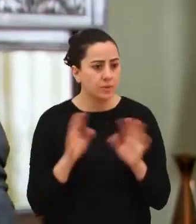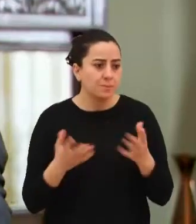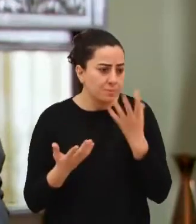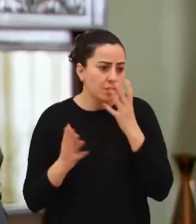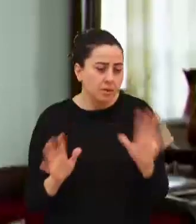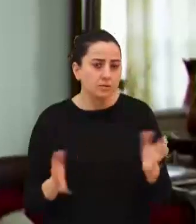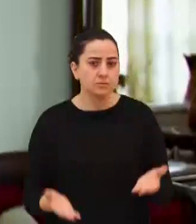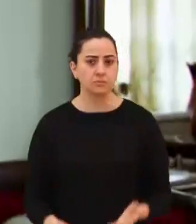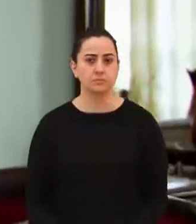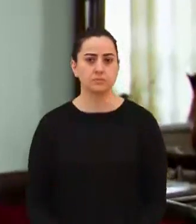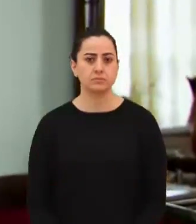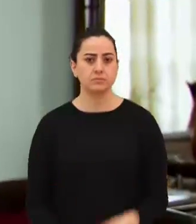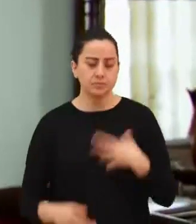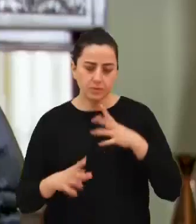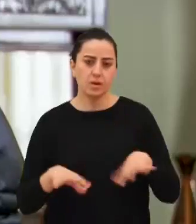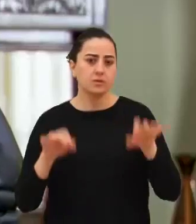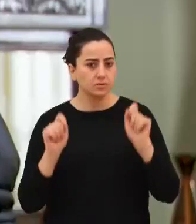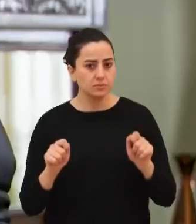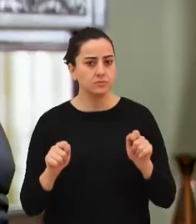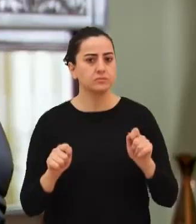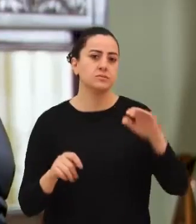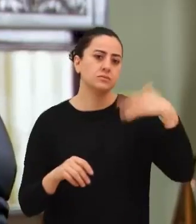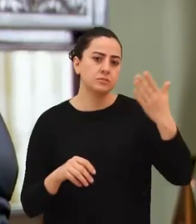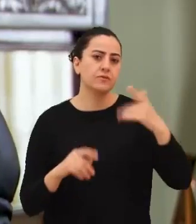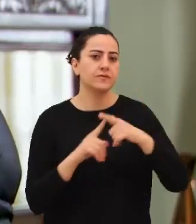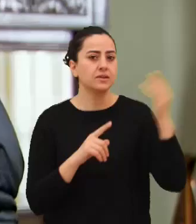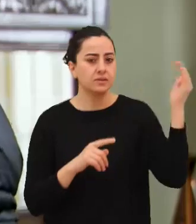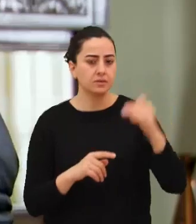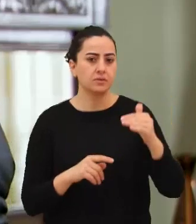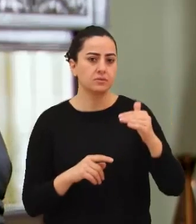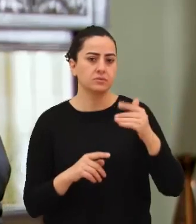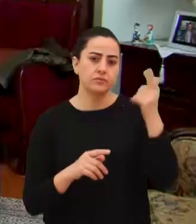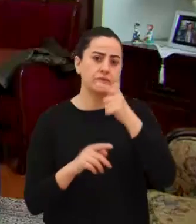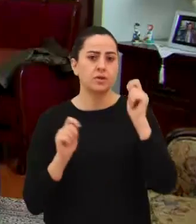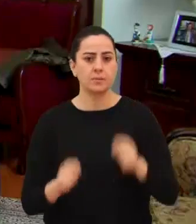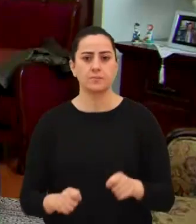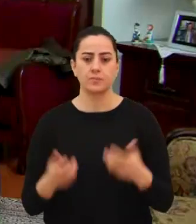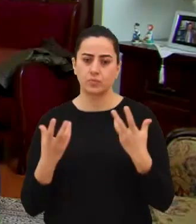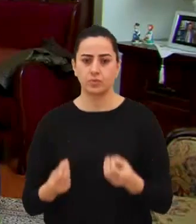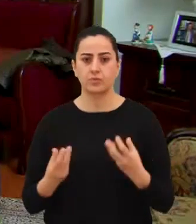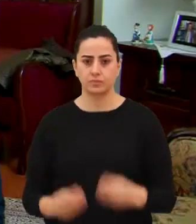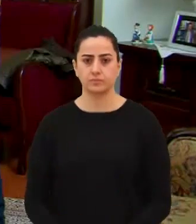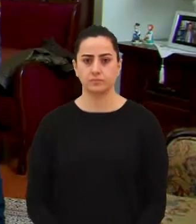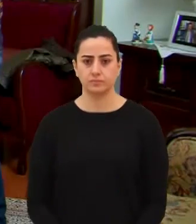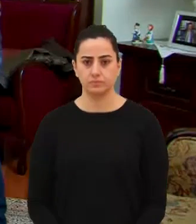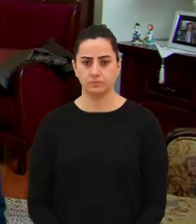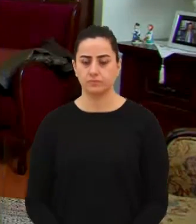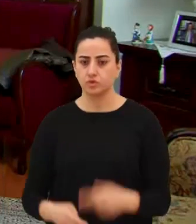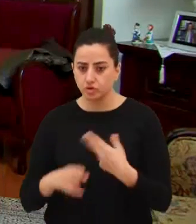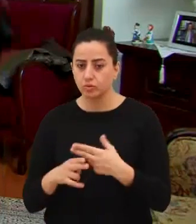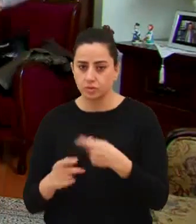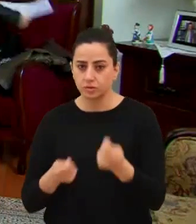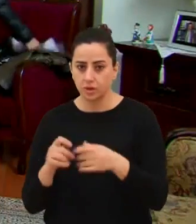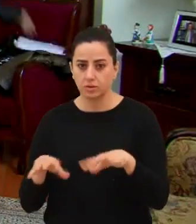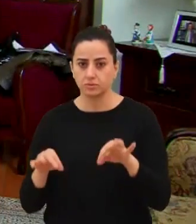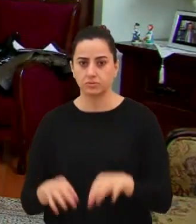bir şey yok, açmıyor işte. Ya biz hazırlığı yapalım, bitirelim. Ondan sonra Filiz geldiği zaman da çekeceğiz. İyi hadi hadi hadi. Hakan, getir gel şunu. Hazır,